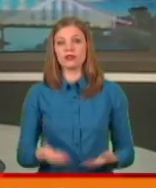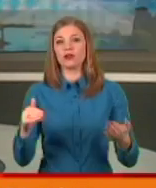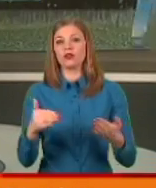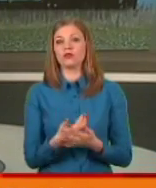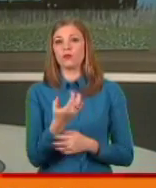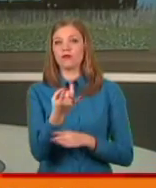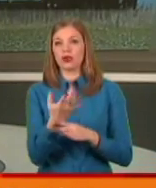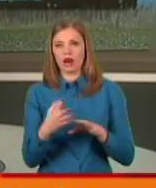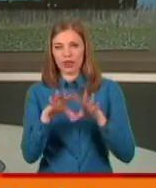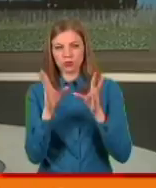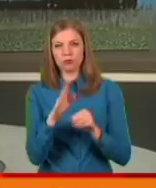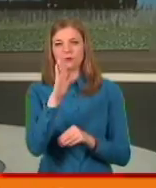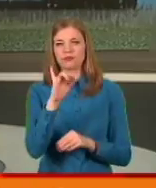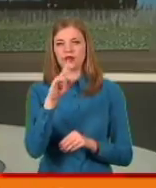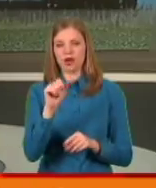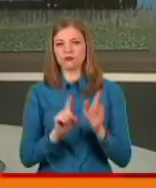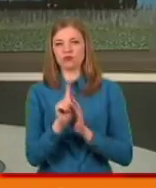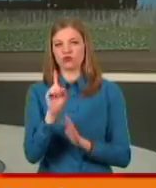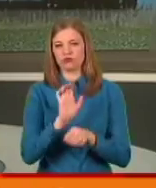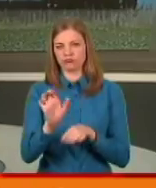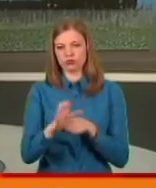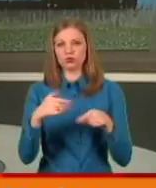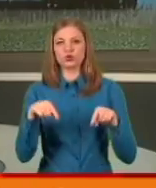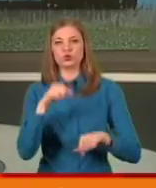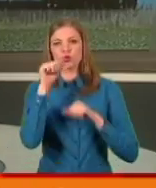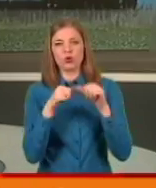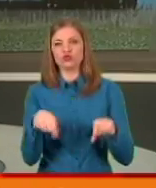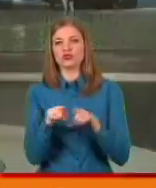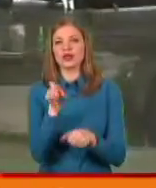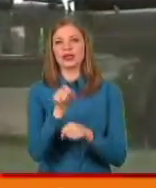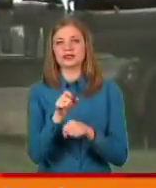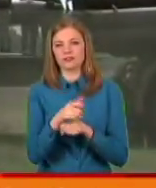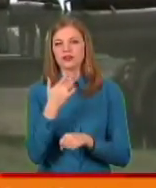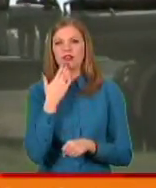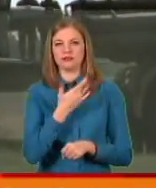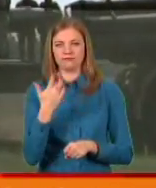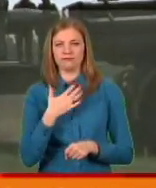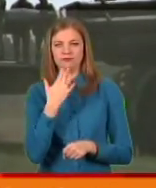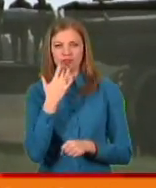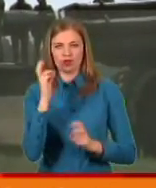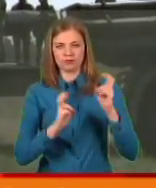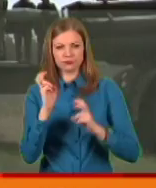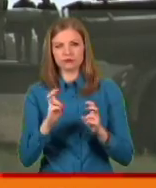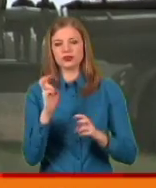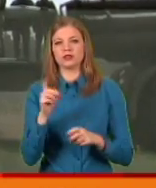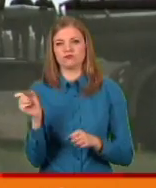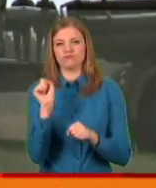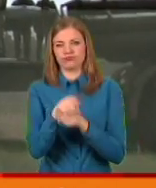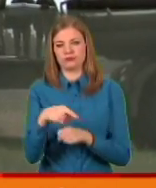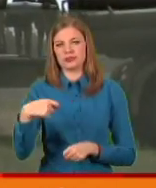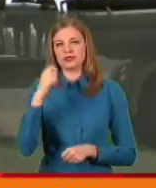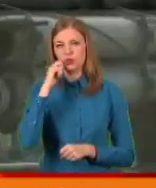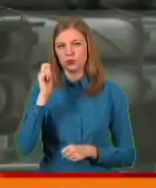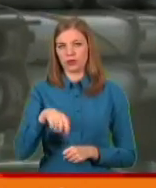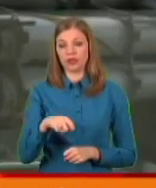Новий ракетний комплекс «Вільха» запустять у серійне виробництво вже цьогоріч. Таке завдання вітчизняним оборонним підприємствам поставив президент